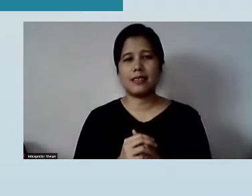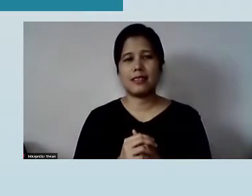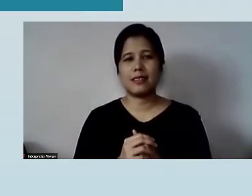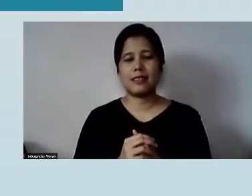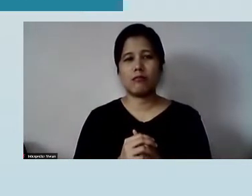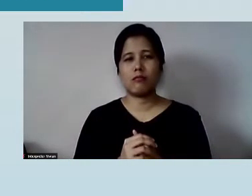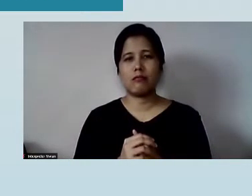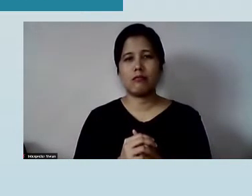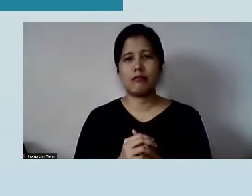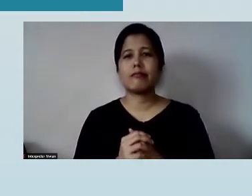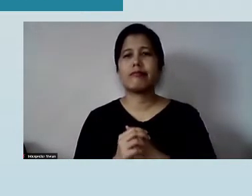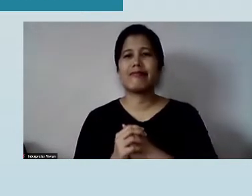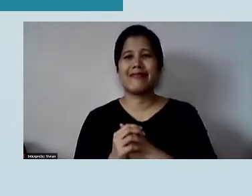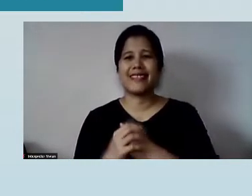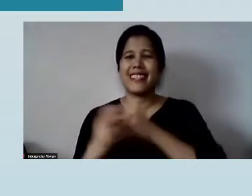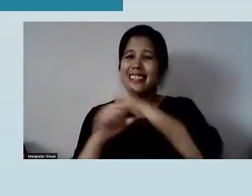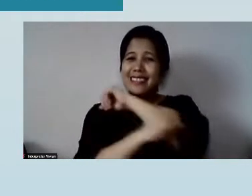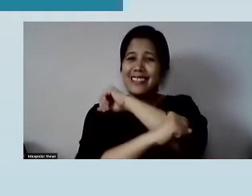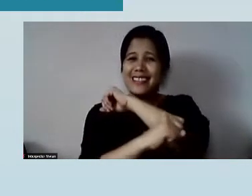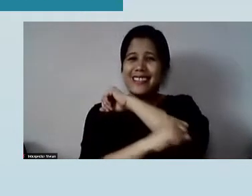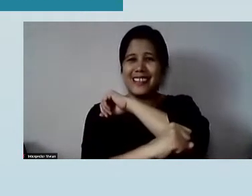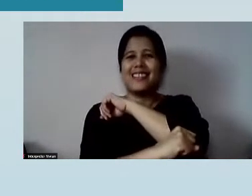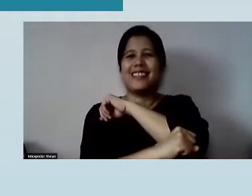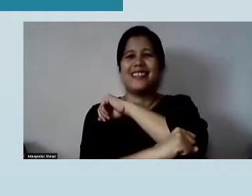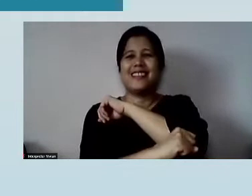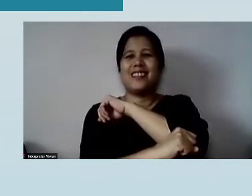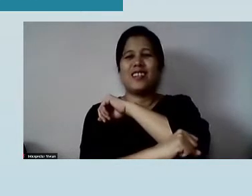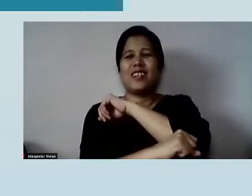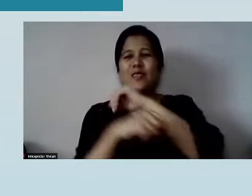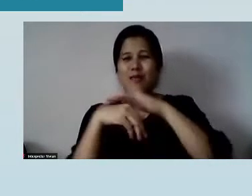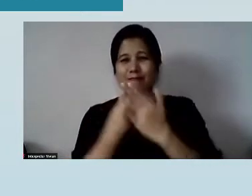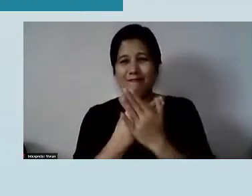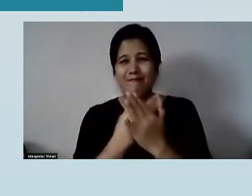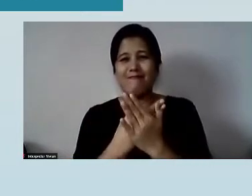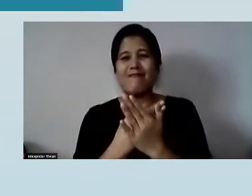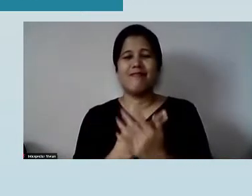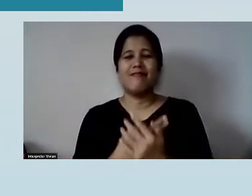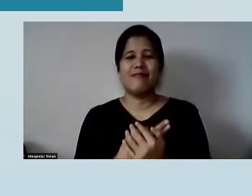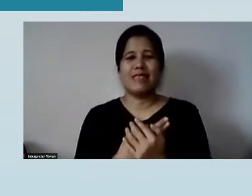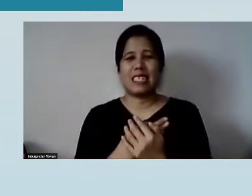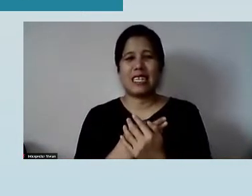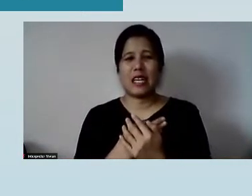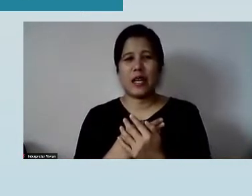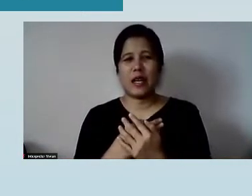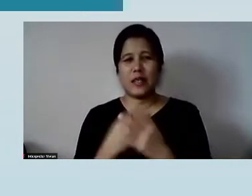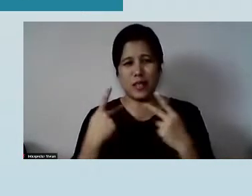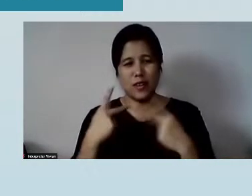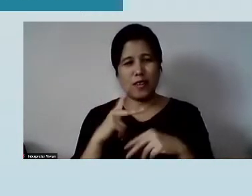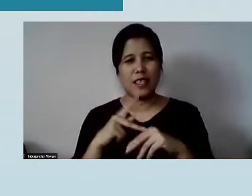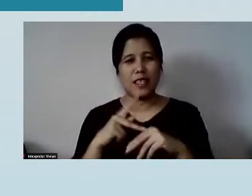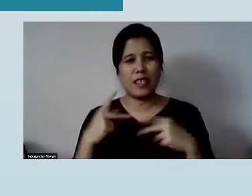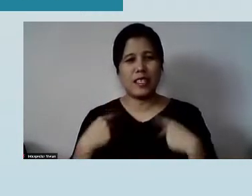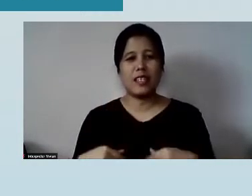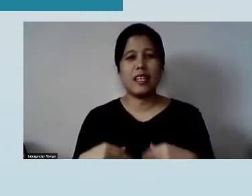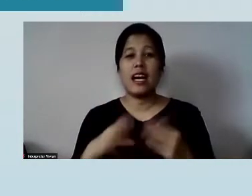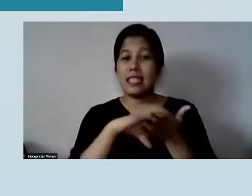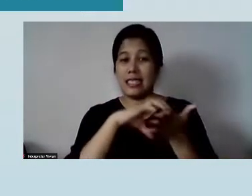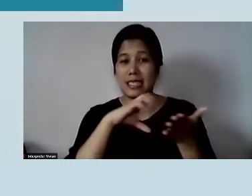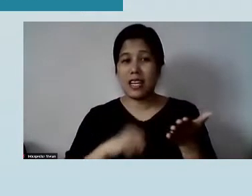ninanakaw na yung ating pera dyan sa PhilHealth. And then discounted fares for